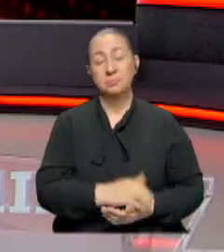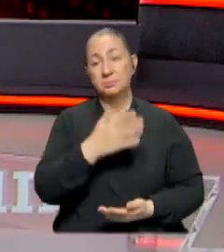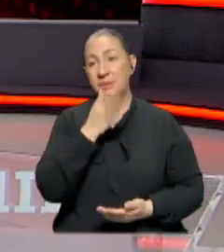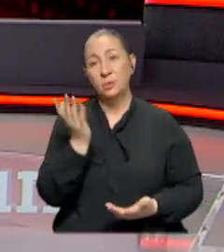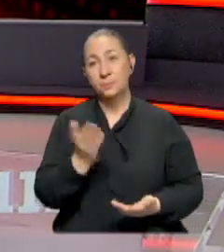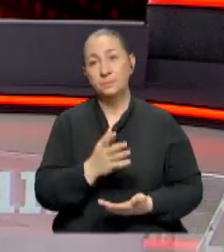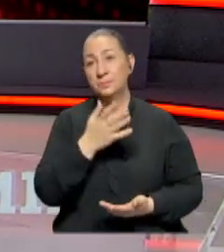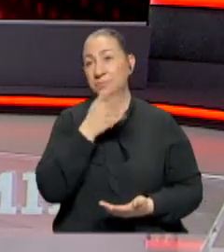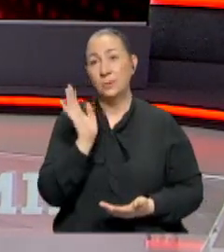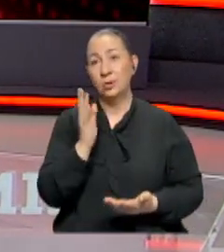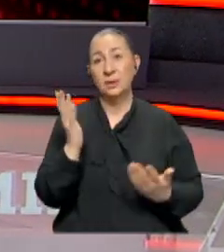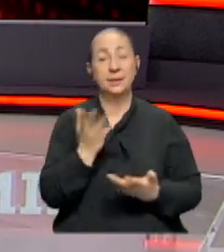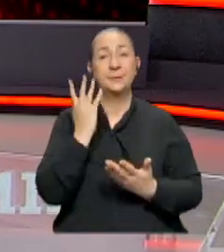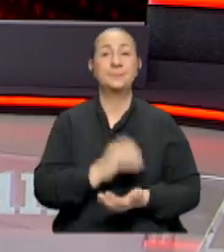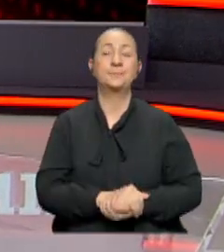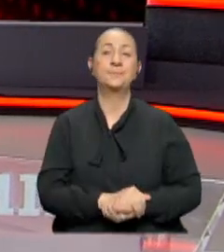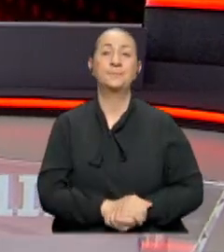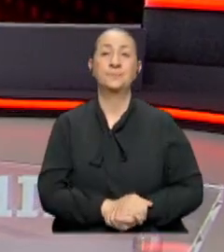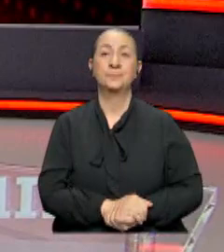Bilemiyorum ki. Bilemiyorum. Ah.